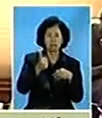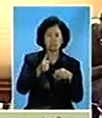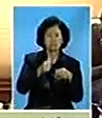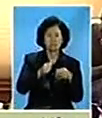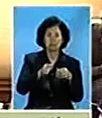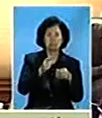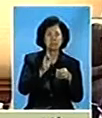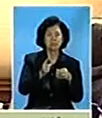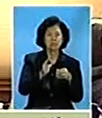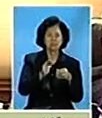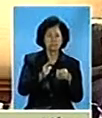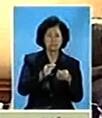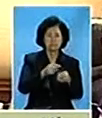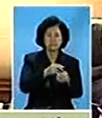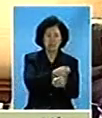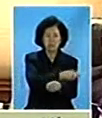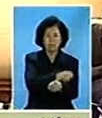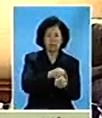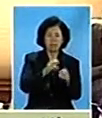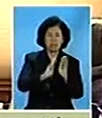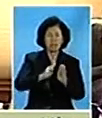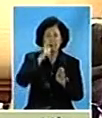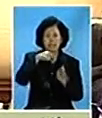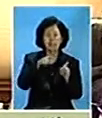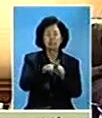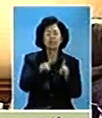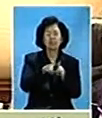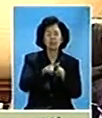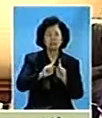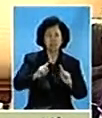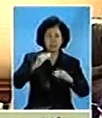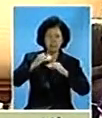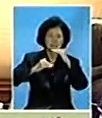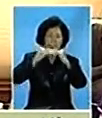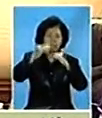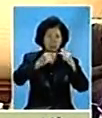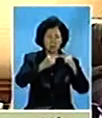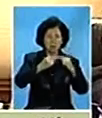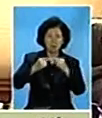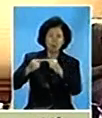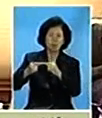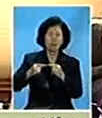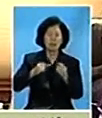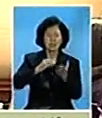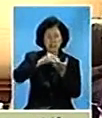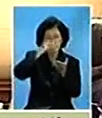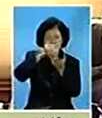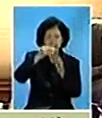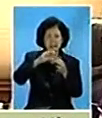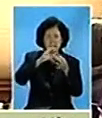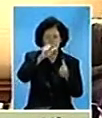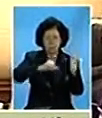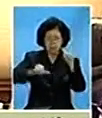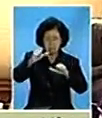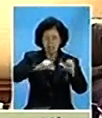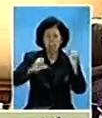ก็เป็นการแพทย์แผนไทยเช่นเดียวกันและมีการพัฒนาในเรื่องบางเรื่องให้มีการศึกษาทางวิทยาศาสตร์ร่วมด้วยนะครับแต่เป็น